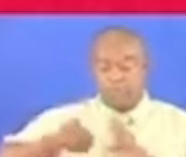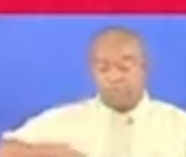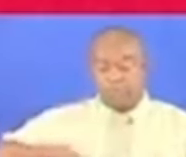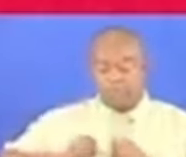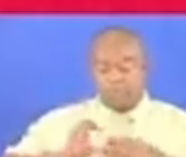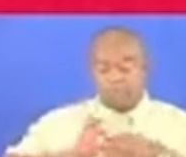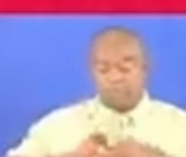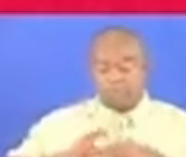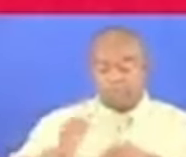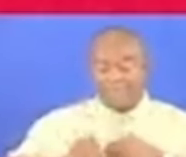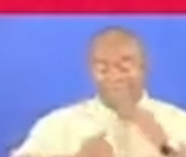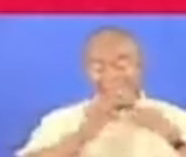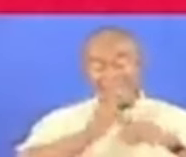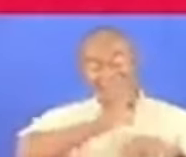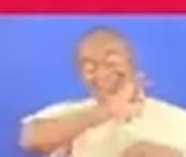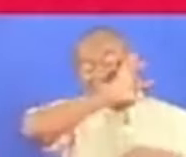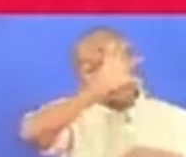ifuture